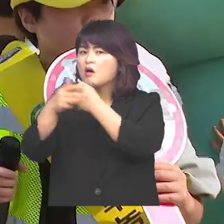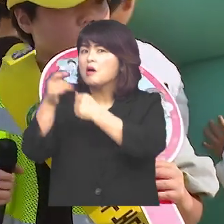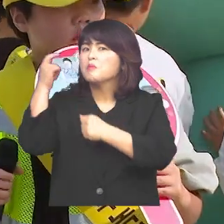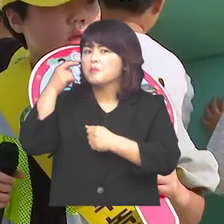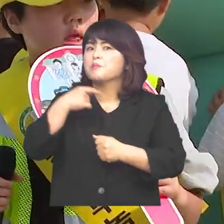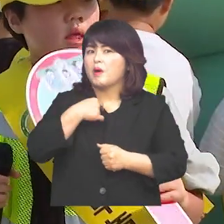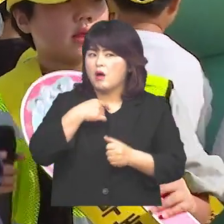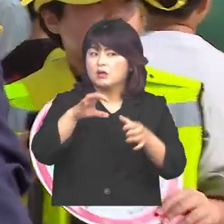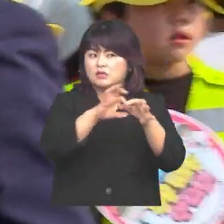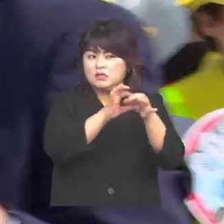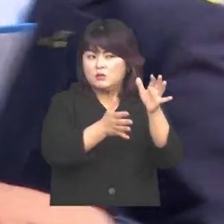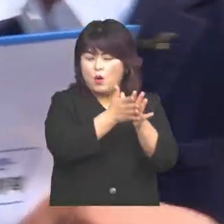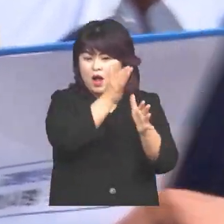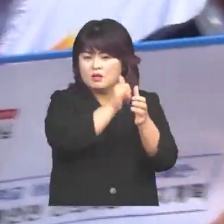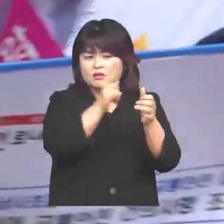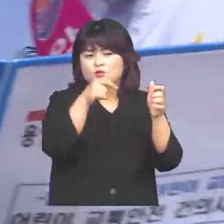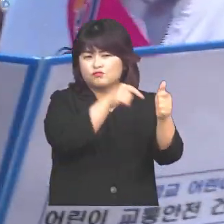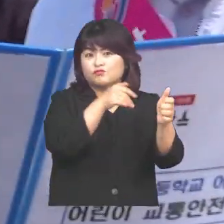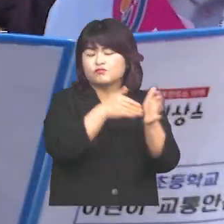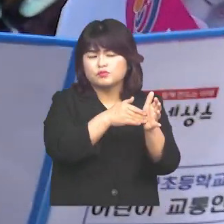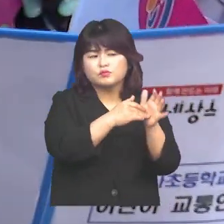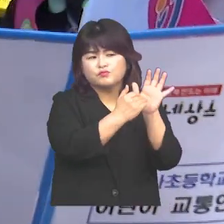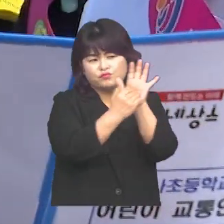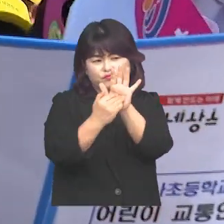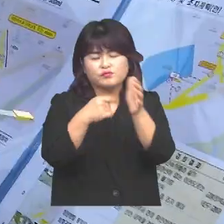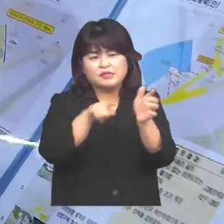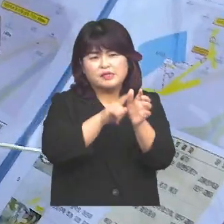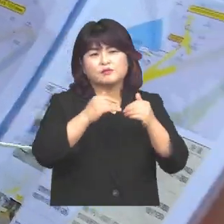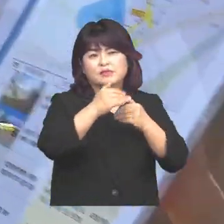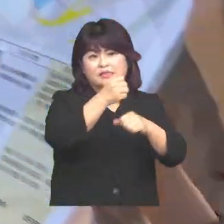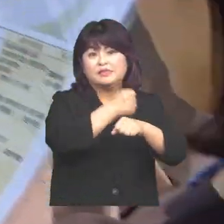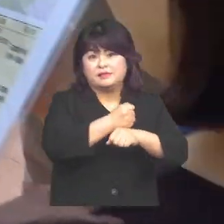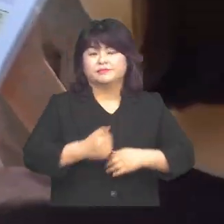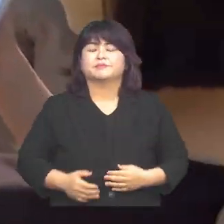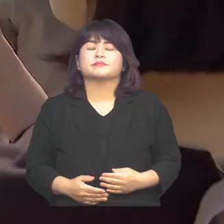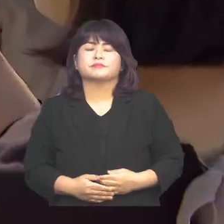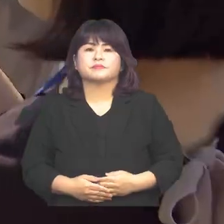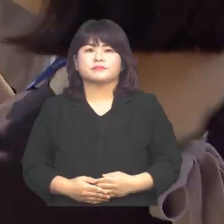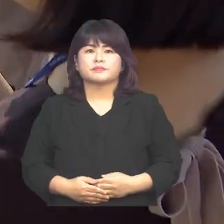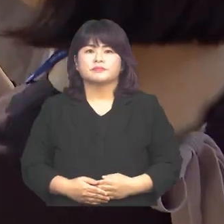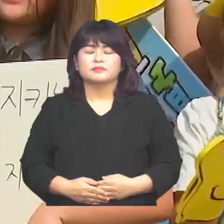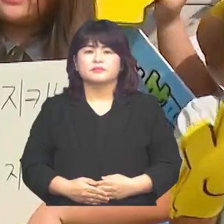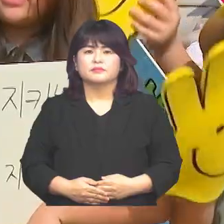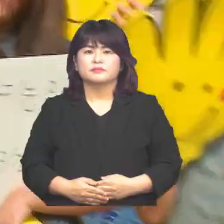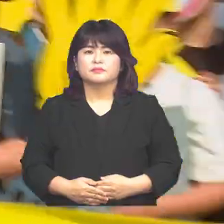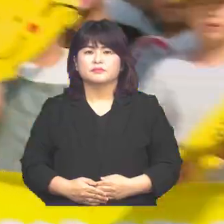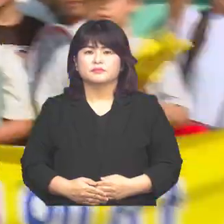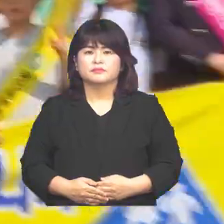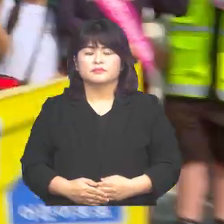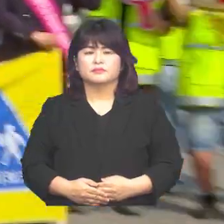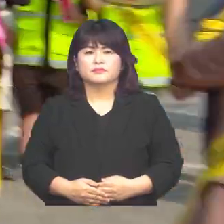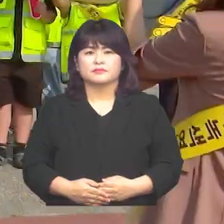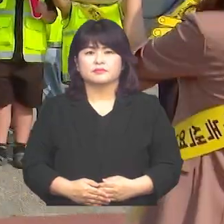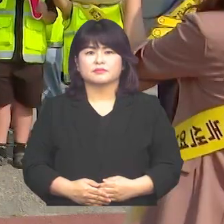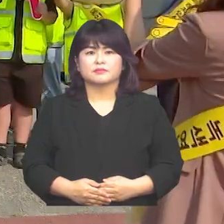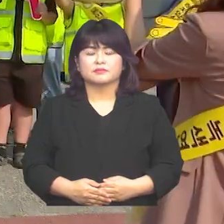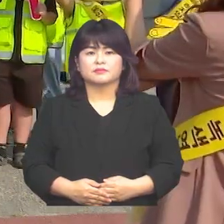시 관계자에게 현장을 확인한 다음 토사 유입을 방지하기 위한 조치를 취할 것을 주문했습니다.